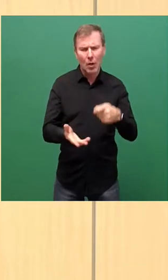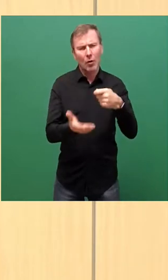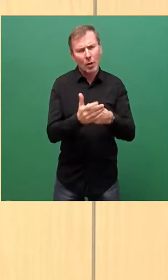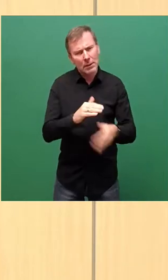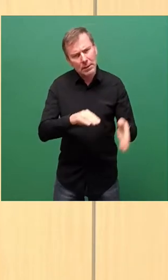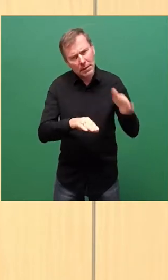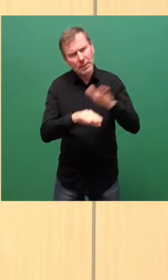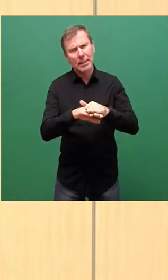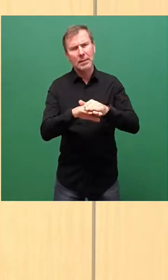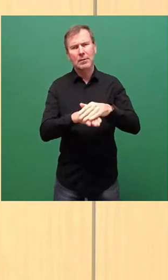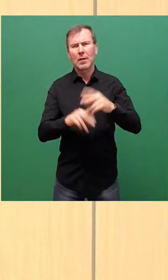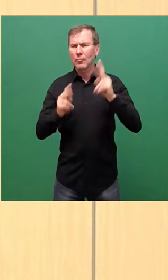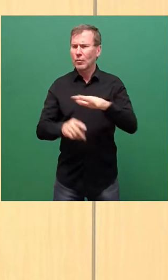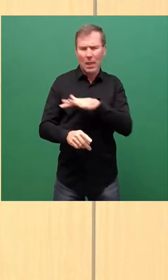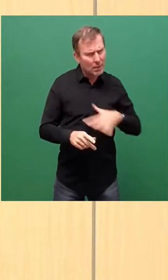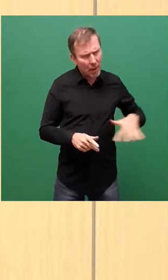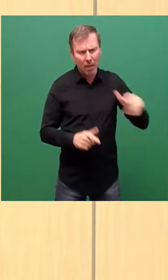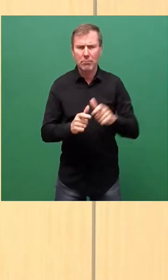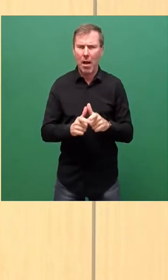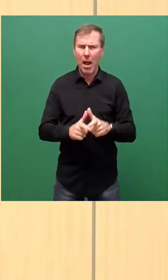gesamten Stadtraum ausgeweitet werden. Ja,